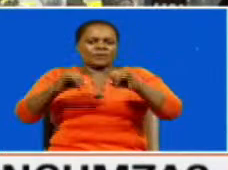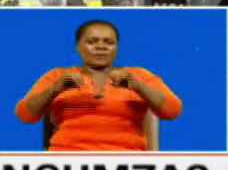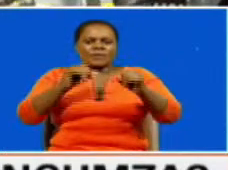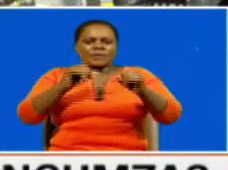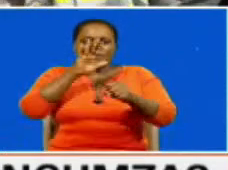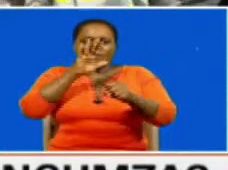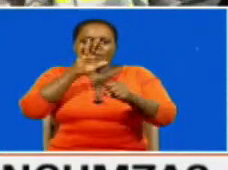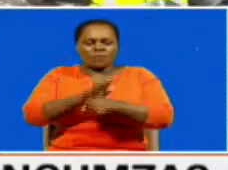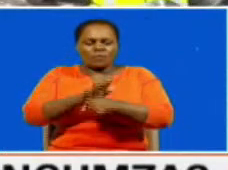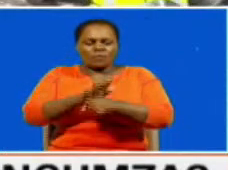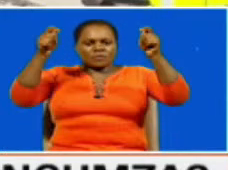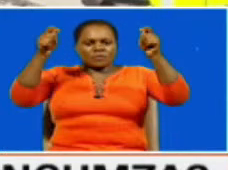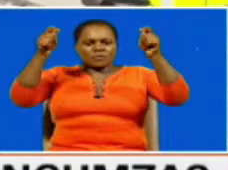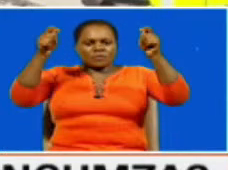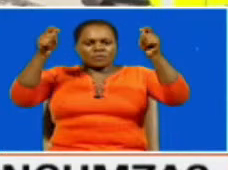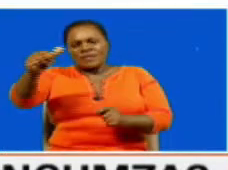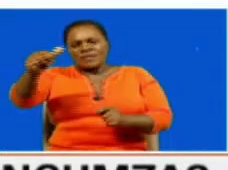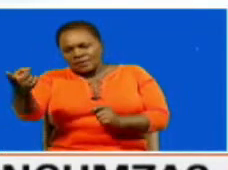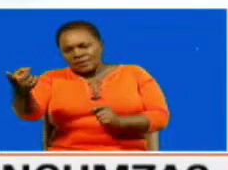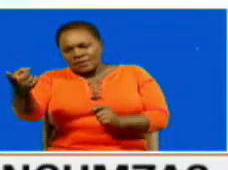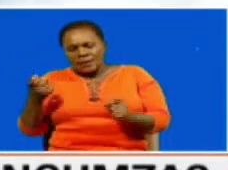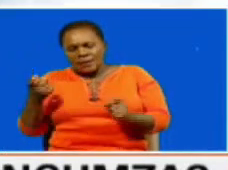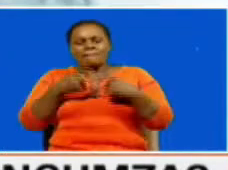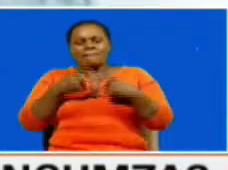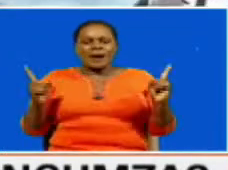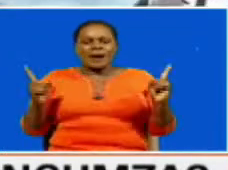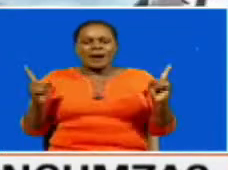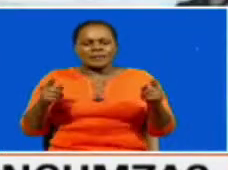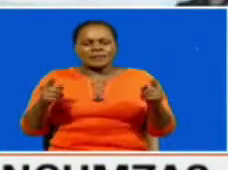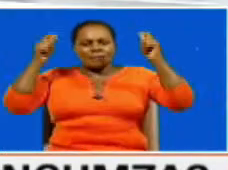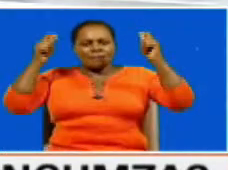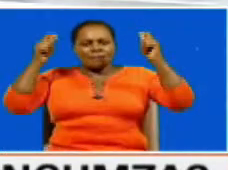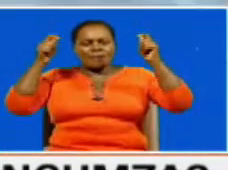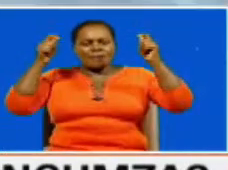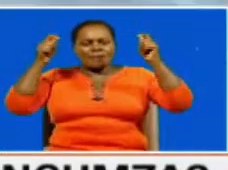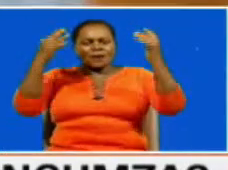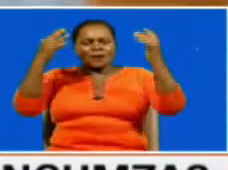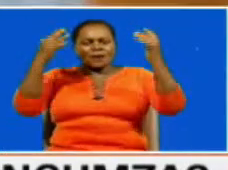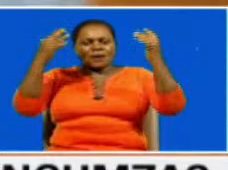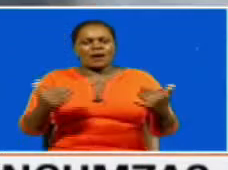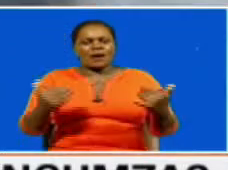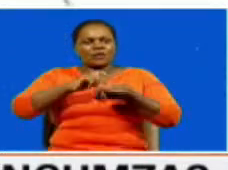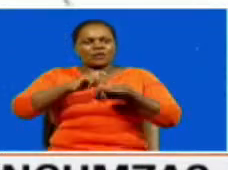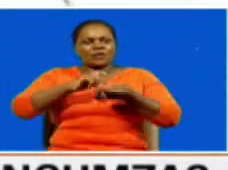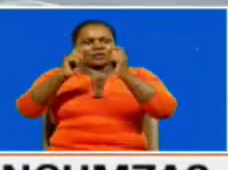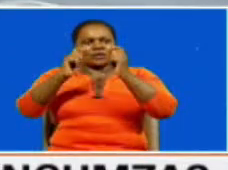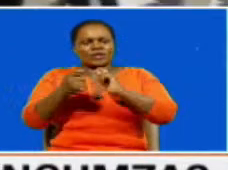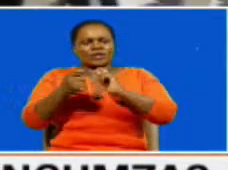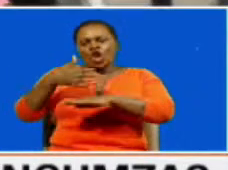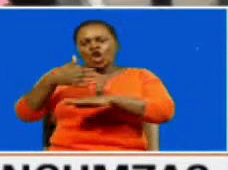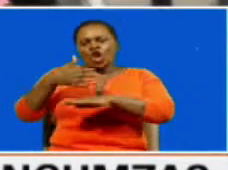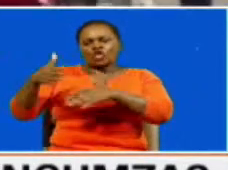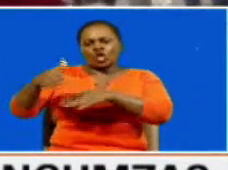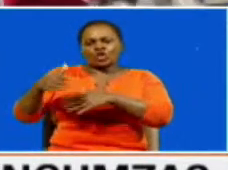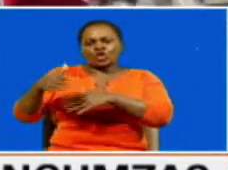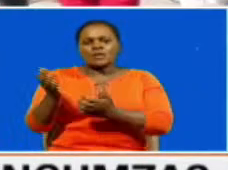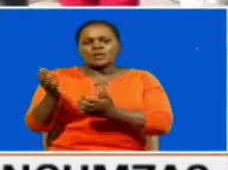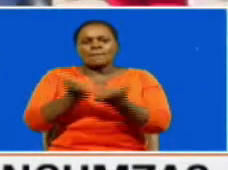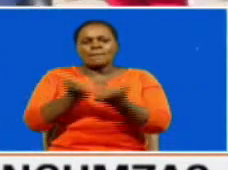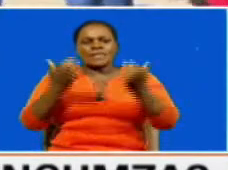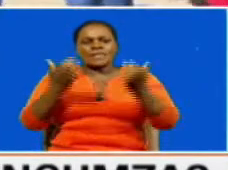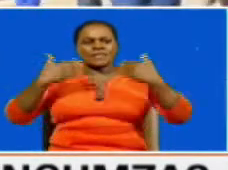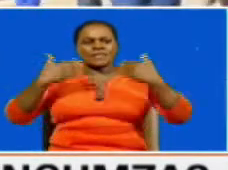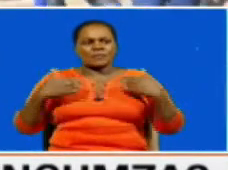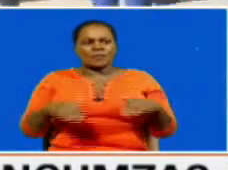zake za kampeni na mengineo. Hata hivyo, maandamano haya sasa yamegeuka na kuwa na hasara kwa